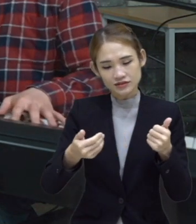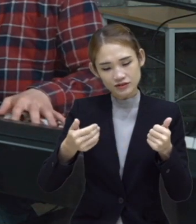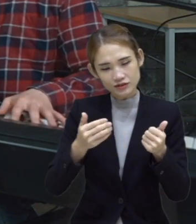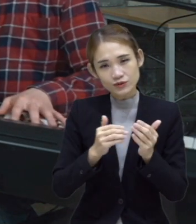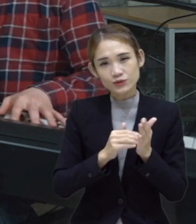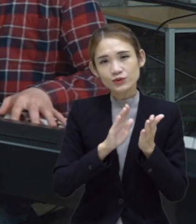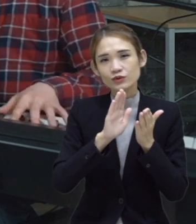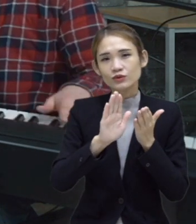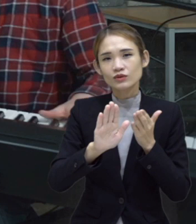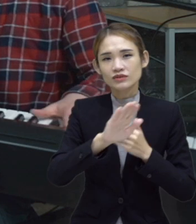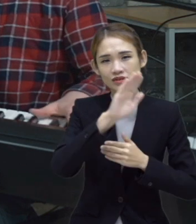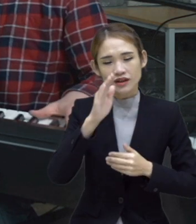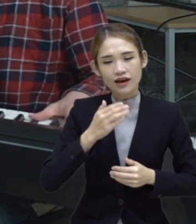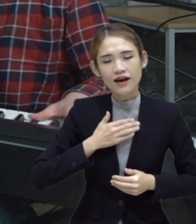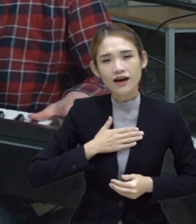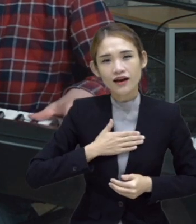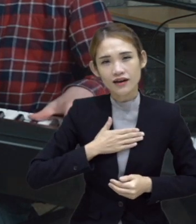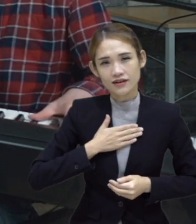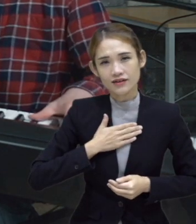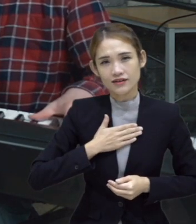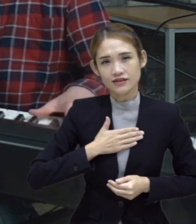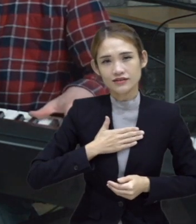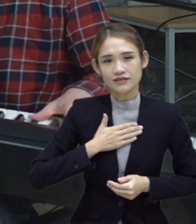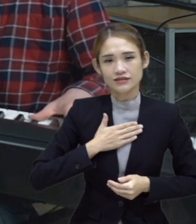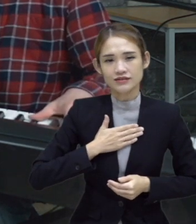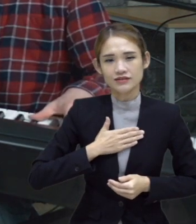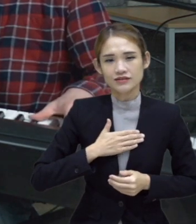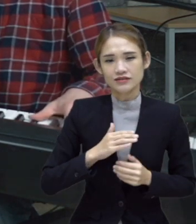뒤 달았대.